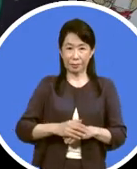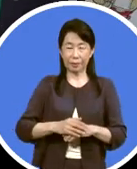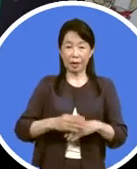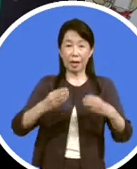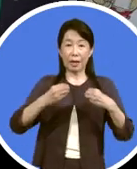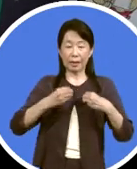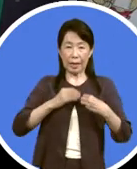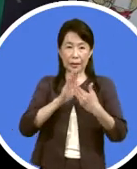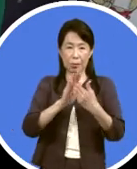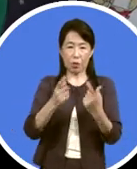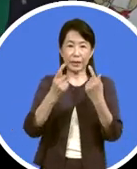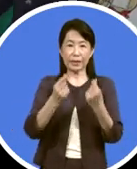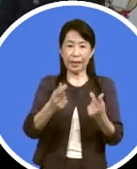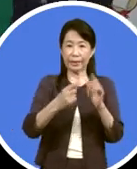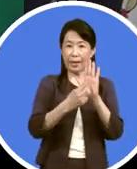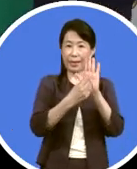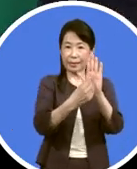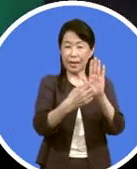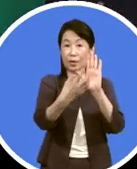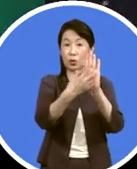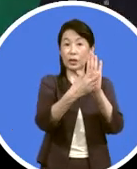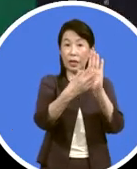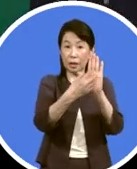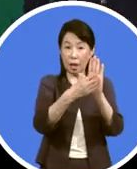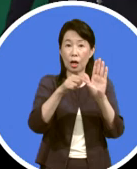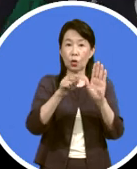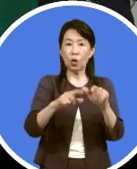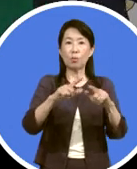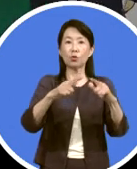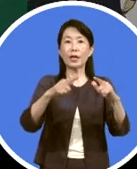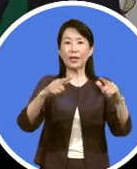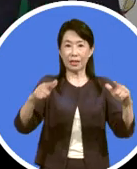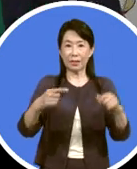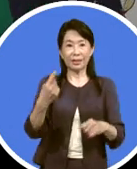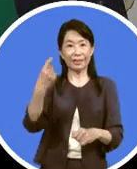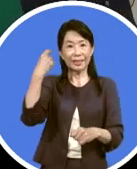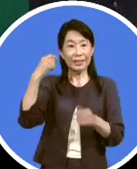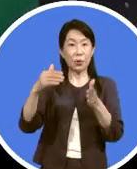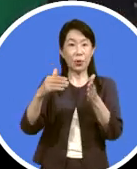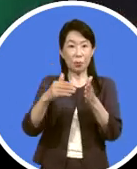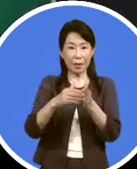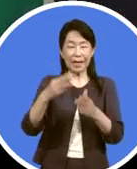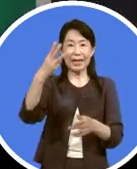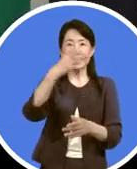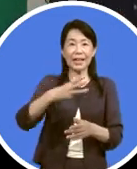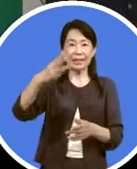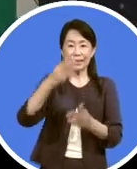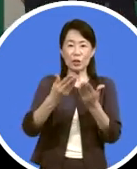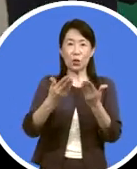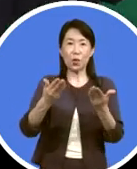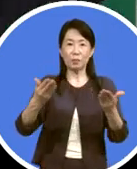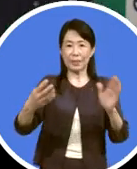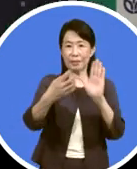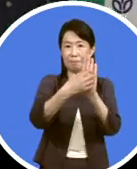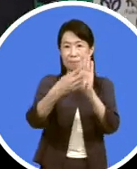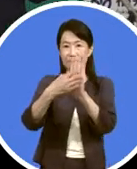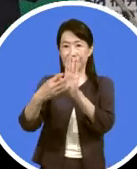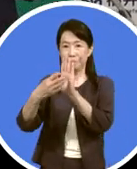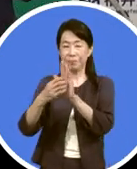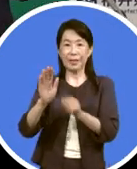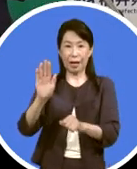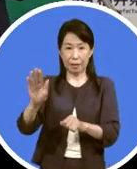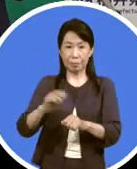防止徹底宣言のステッカーの刑事これもあのだいぶ進んでまいりました昨日現在で3000点を越えてしており